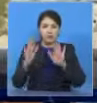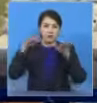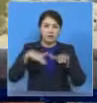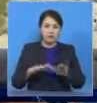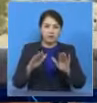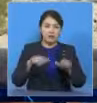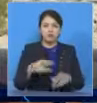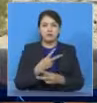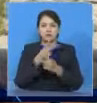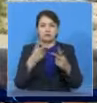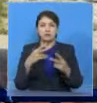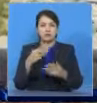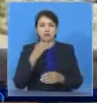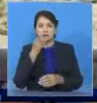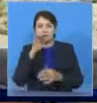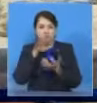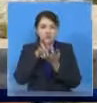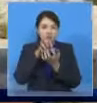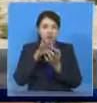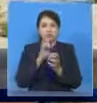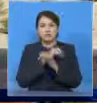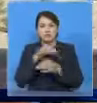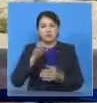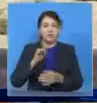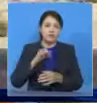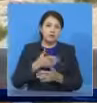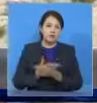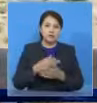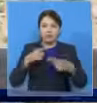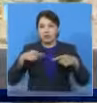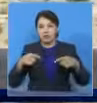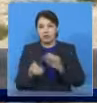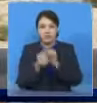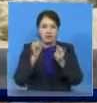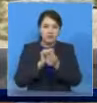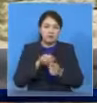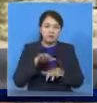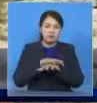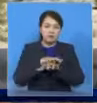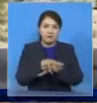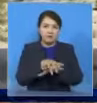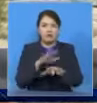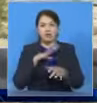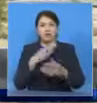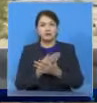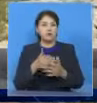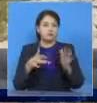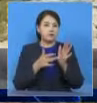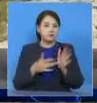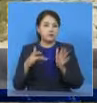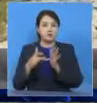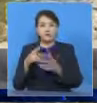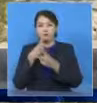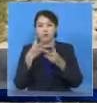этом свидетельствуют найденные зубы акул, позвоночники кита, бесчисленные окаменевшие панцири черепах. Туристы наслаждаются